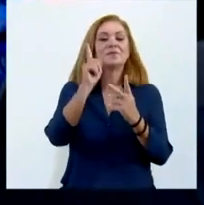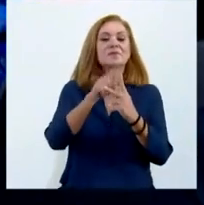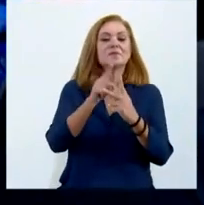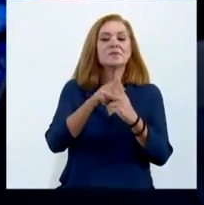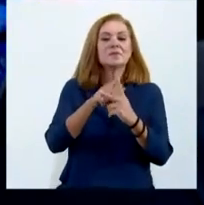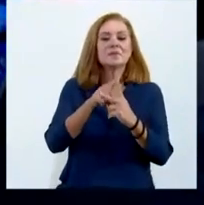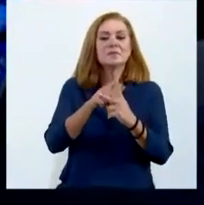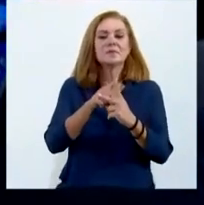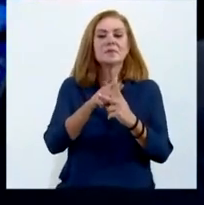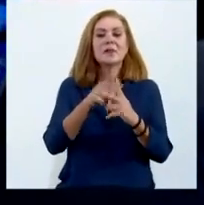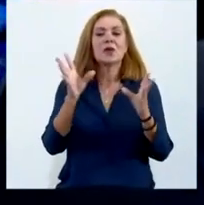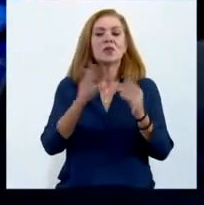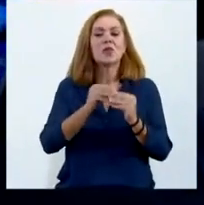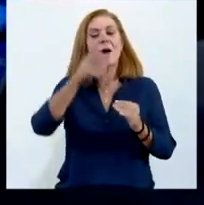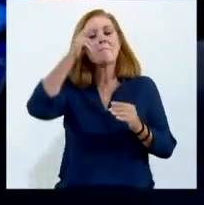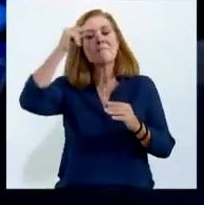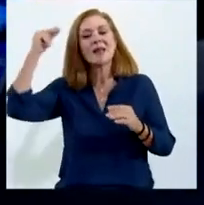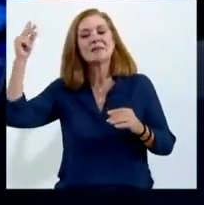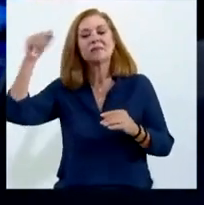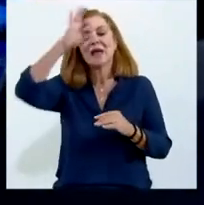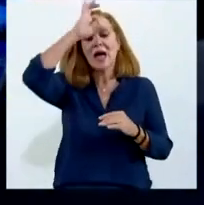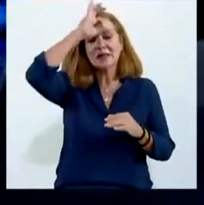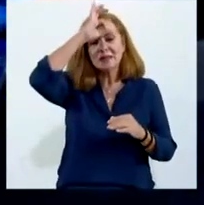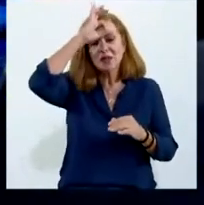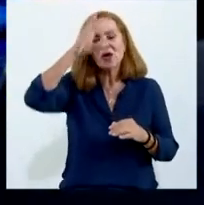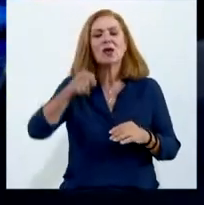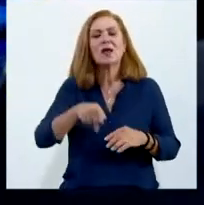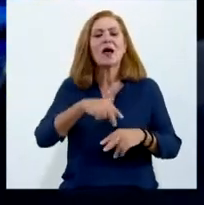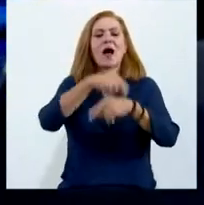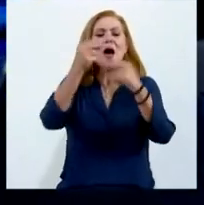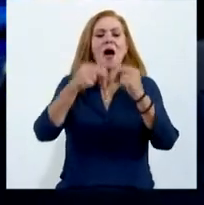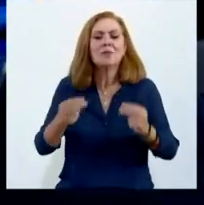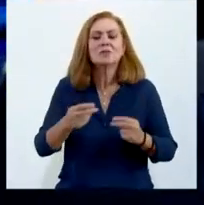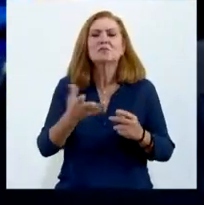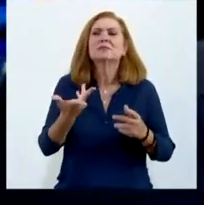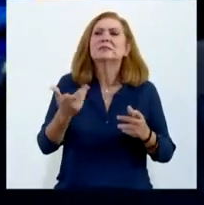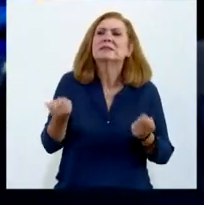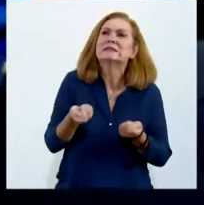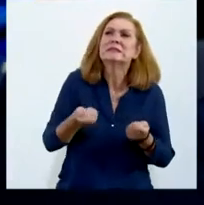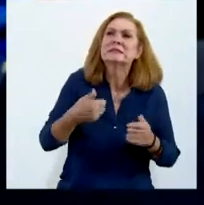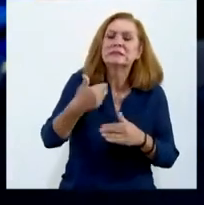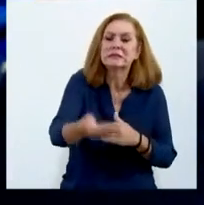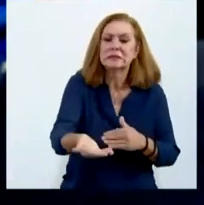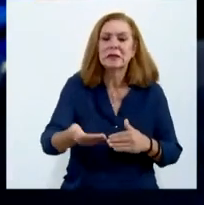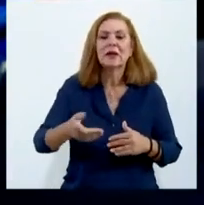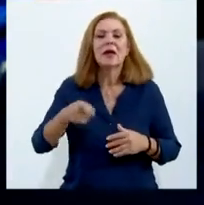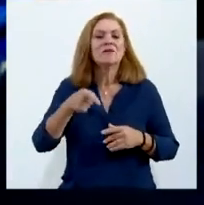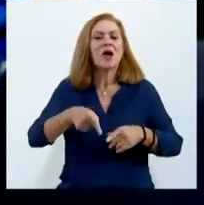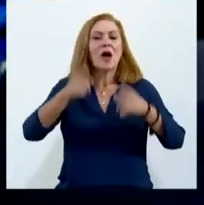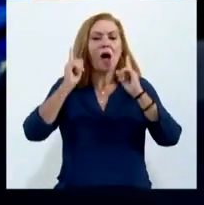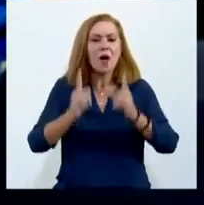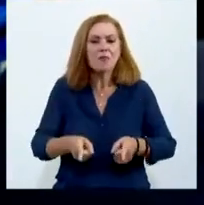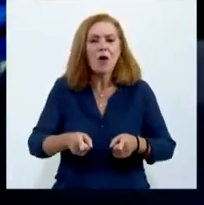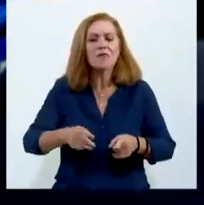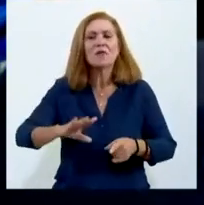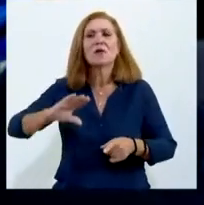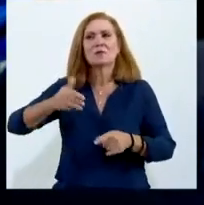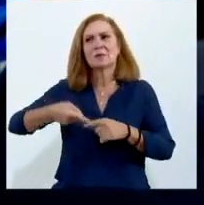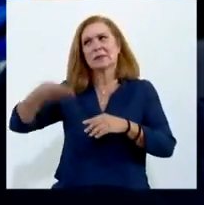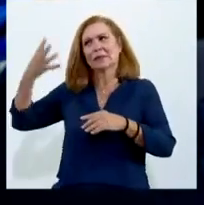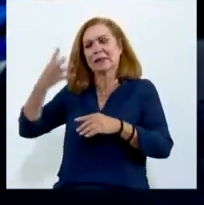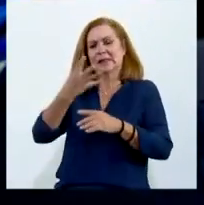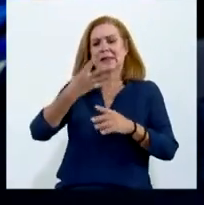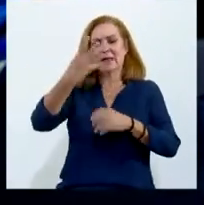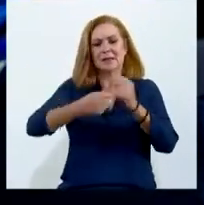την πανεπιστημιακή αστυνομία και το θέμα της συνέπειας λόγων και έργων. Αυτή η απόφαση λήφθη στην πρώτη σας κυβερνητική θητεία